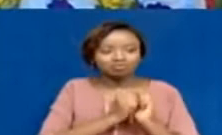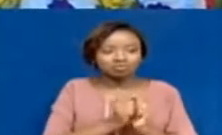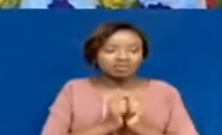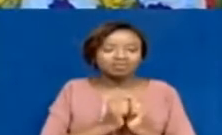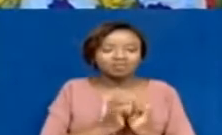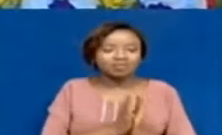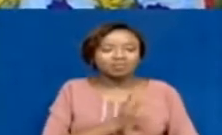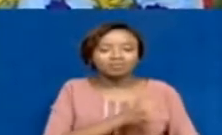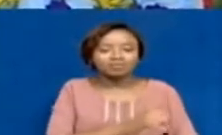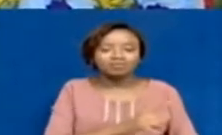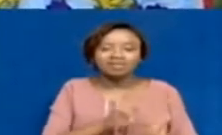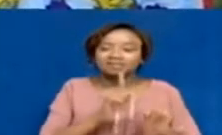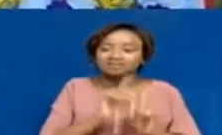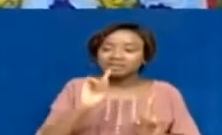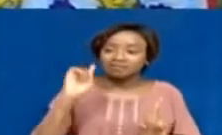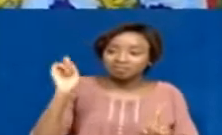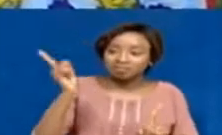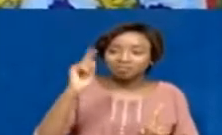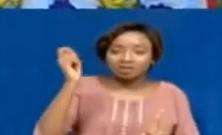na Wakenya wote.